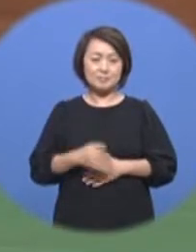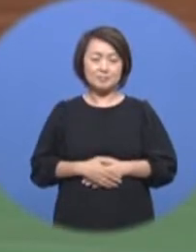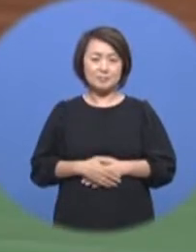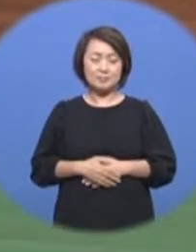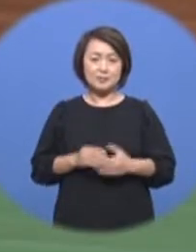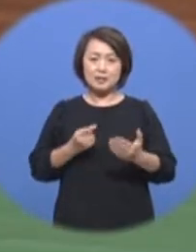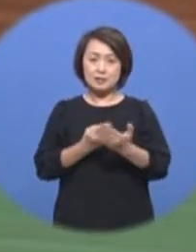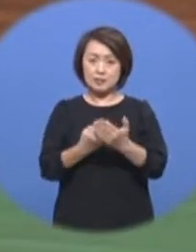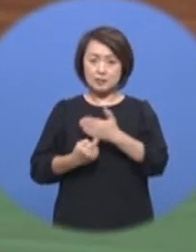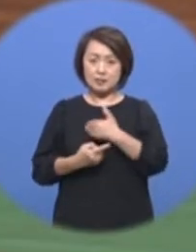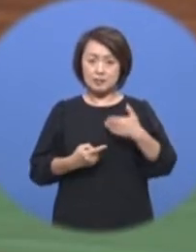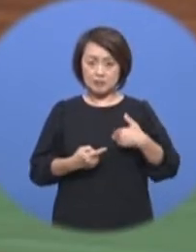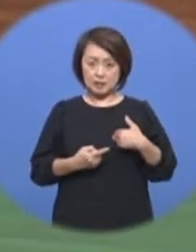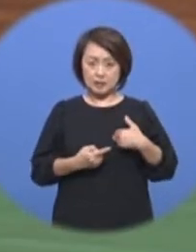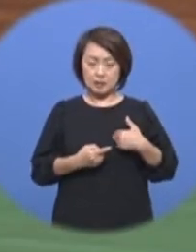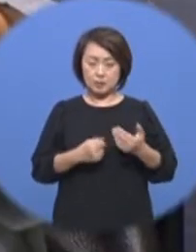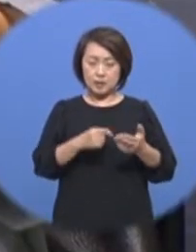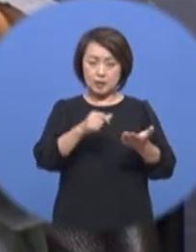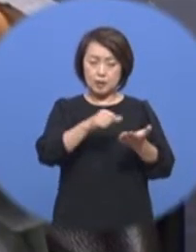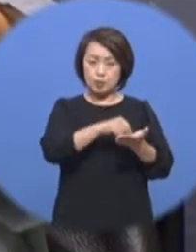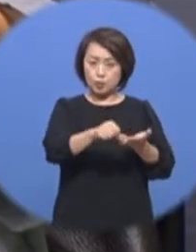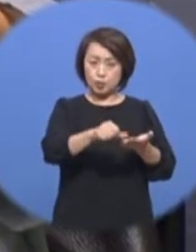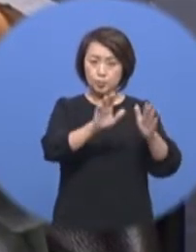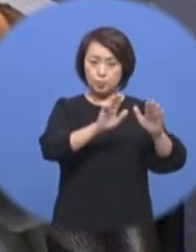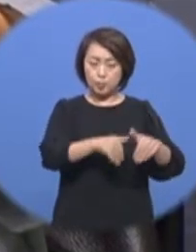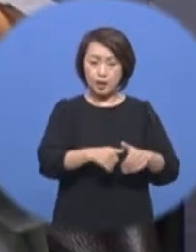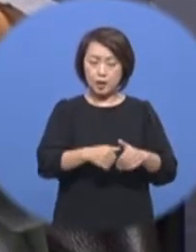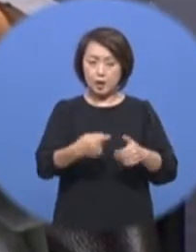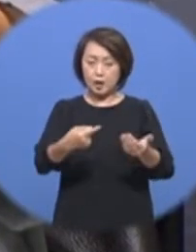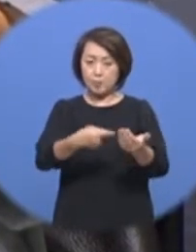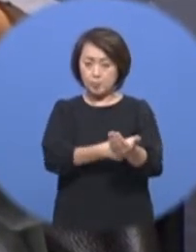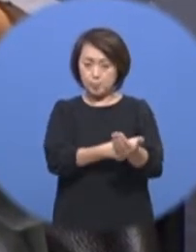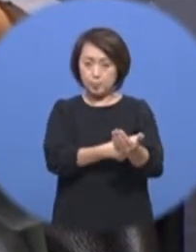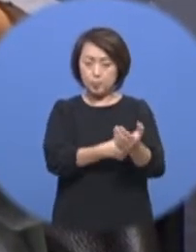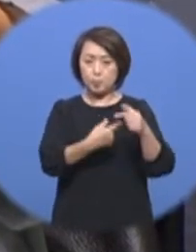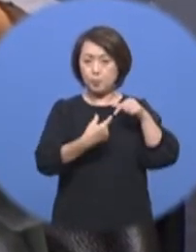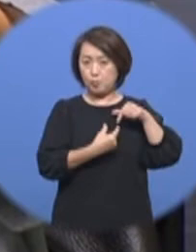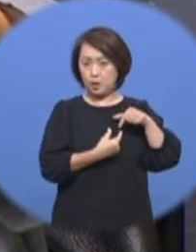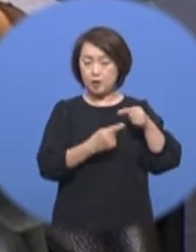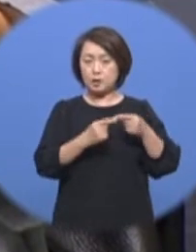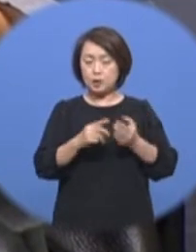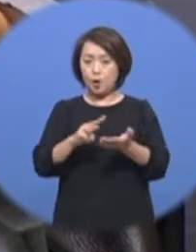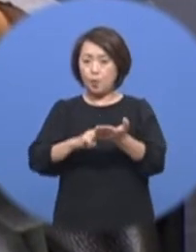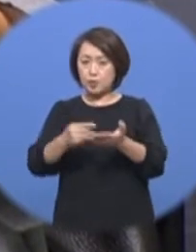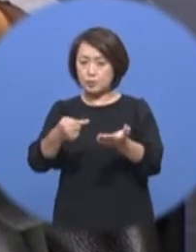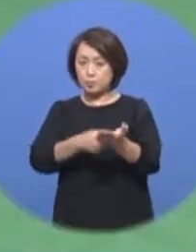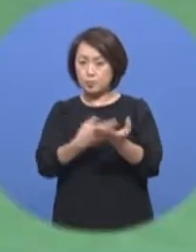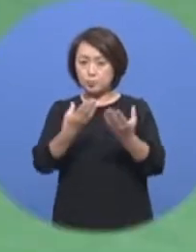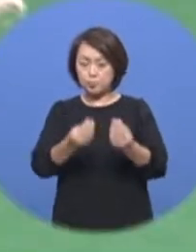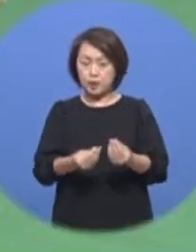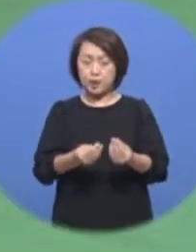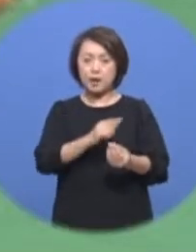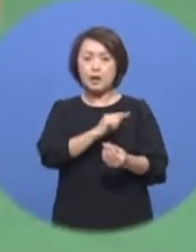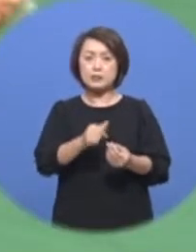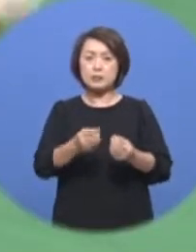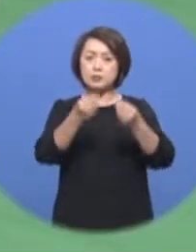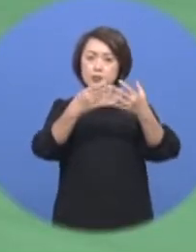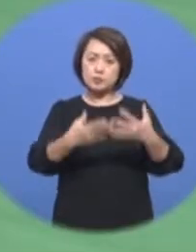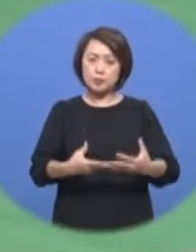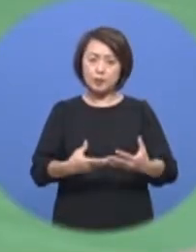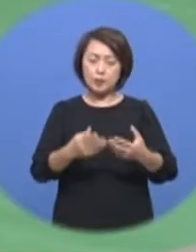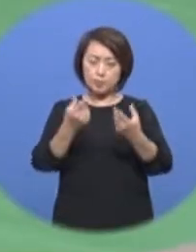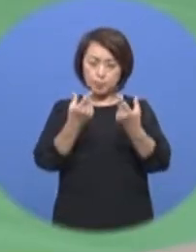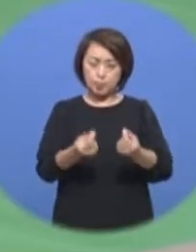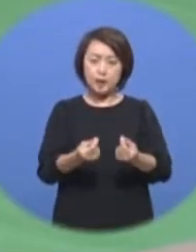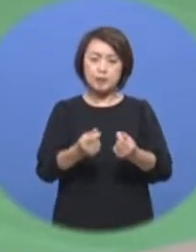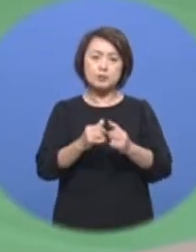参加できるのは観察注射済み表をつけていてワクチン接種が済んだなど条件が揃った犬です